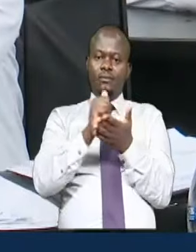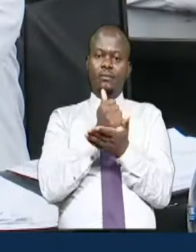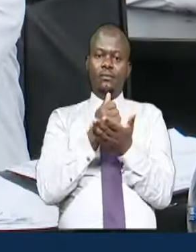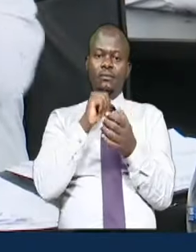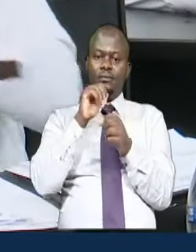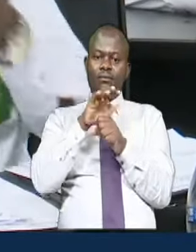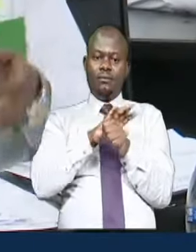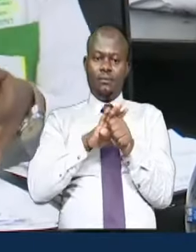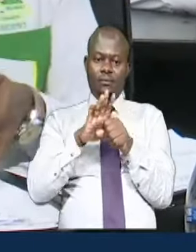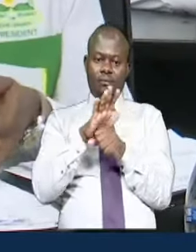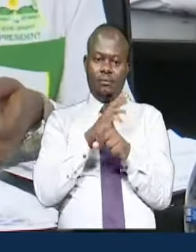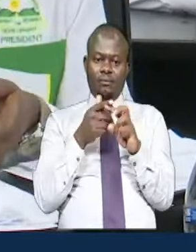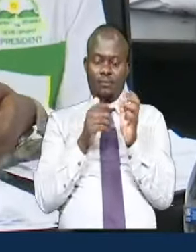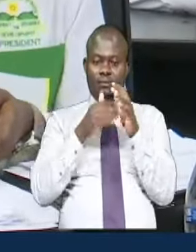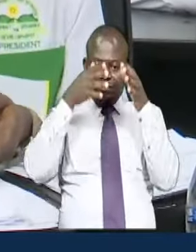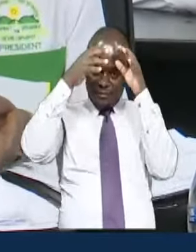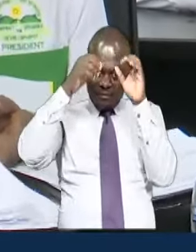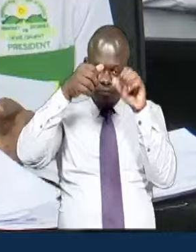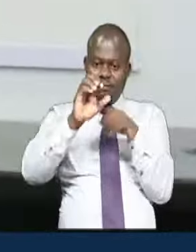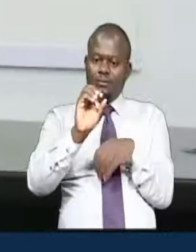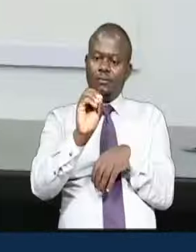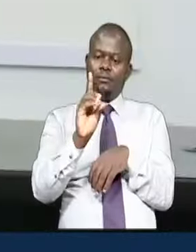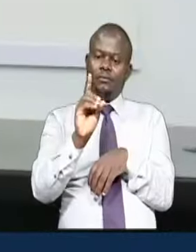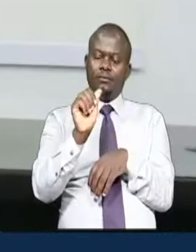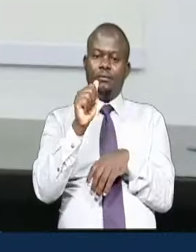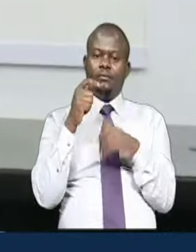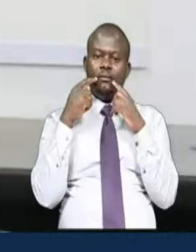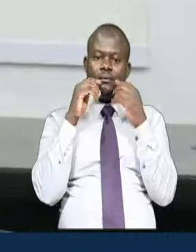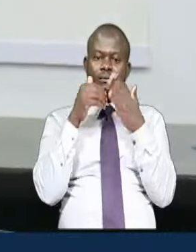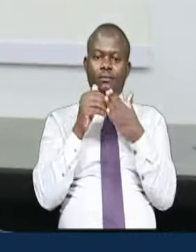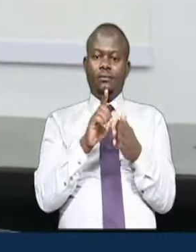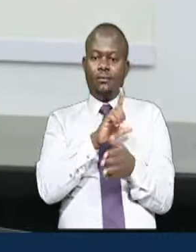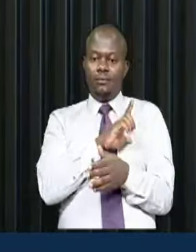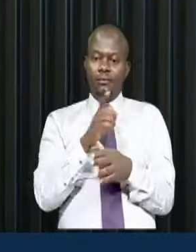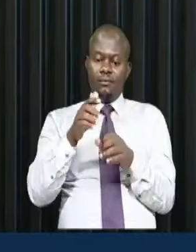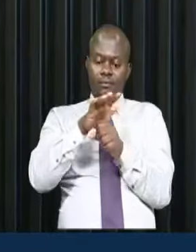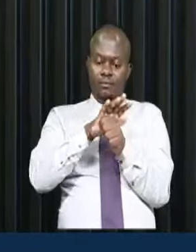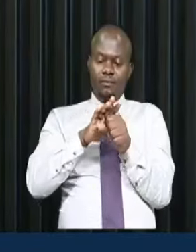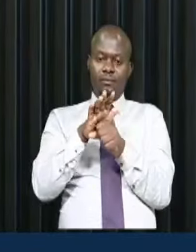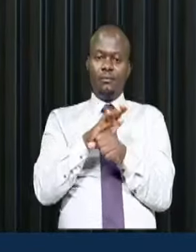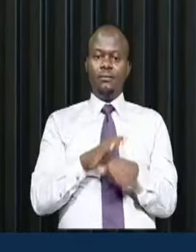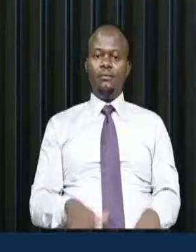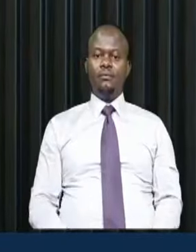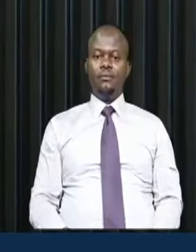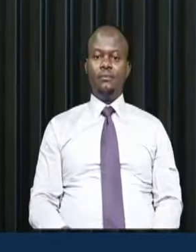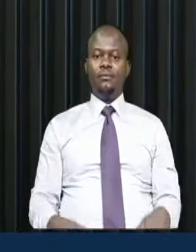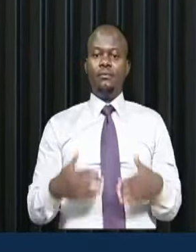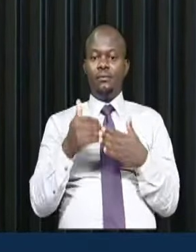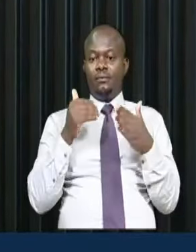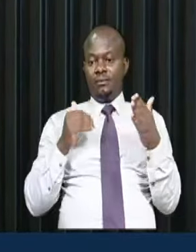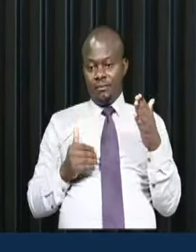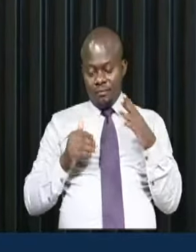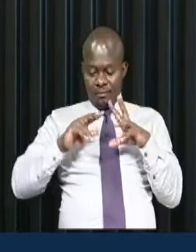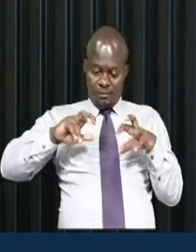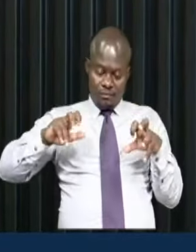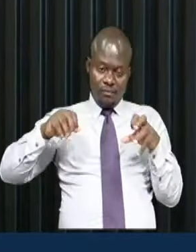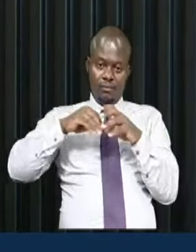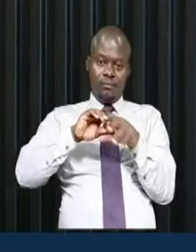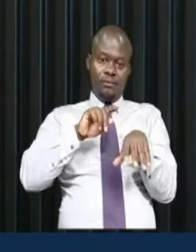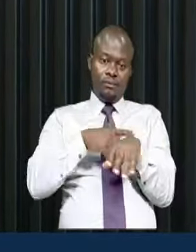bituzuye. Gusa perezida wayo Oda Gasinzigwa avuga ko hakira amahirwe yo kubyuzuza. Mbere y'uko dusuzuma ibyangombwa, no mu gihe cyo